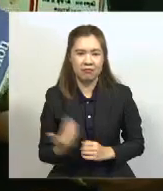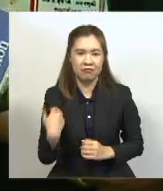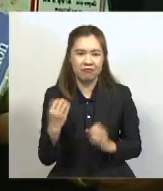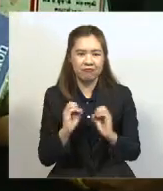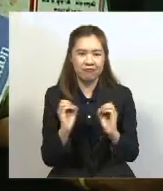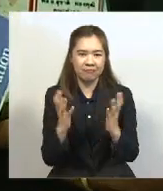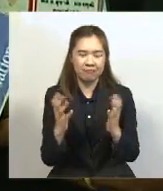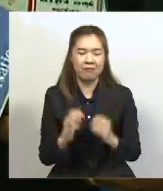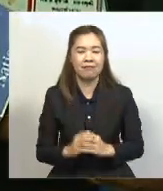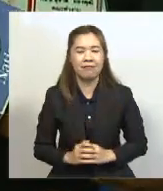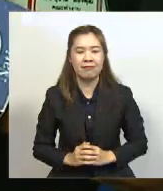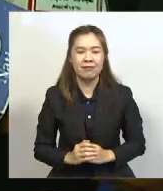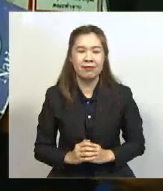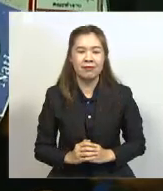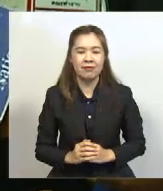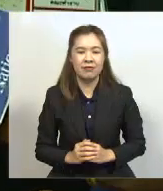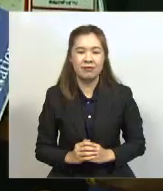ไม่มี